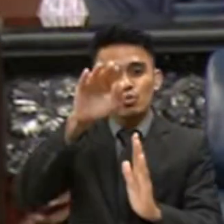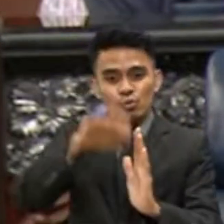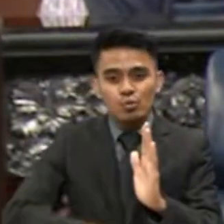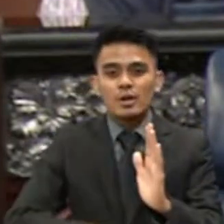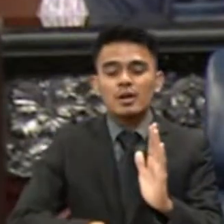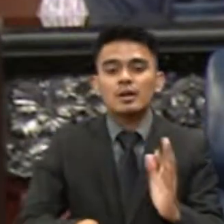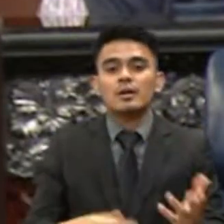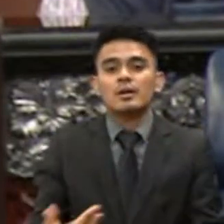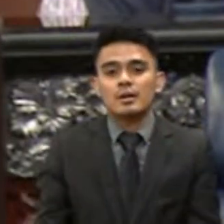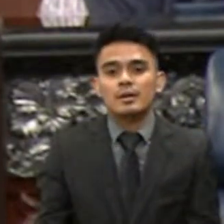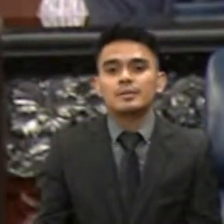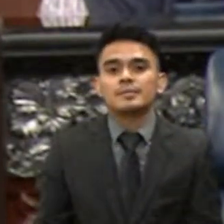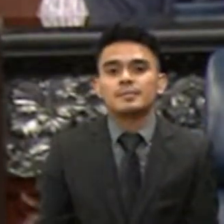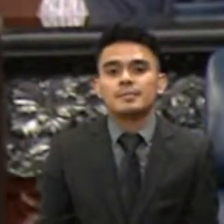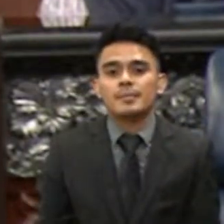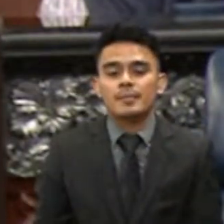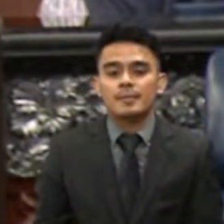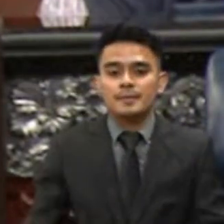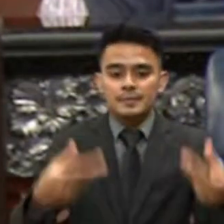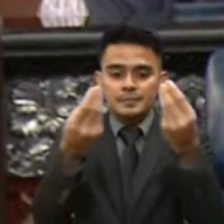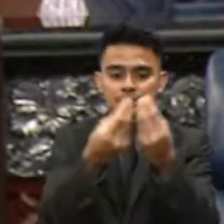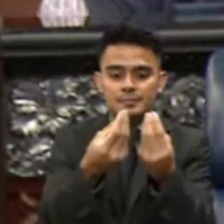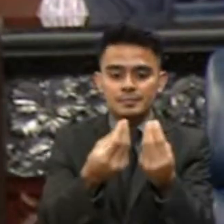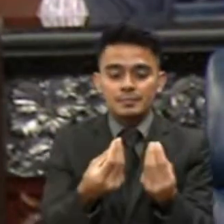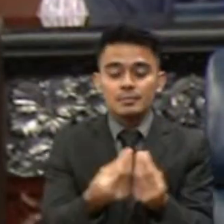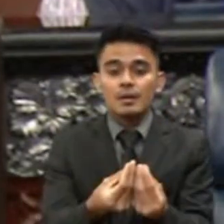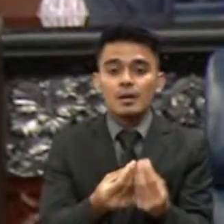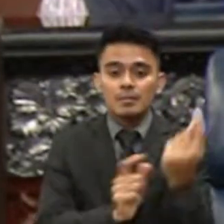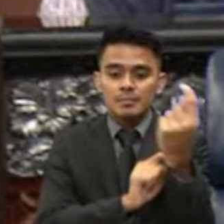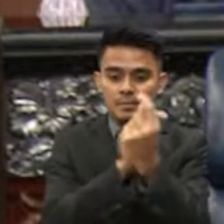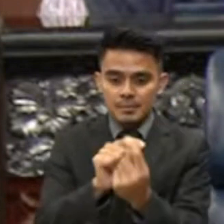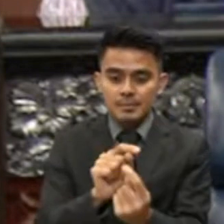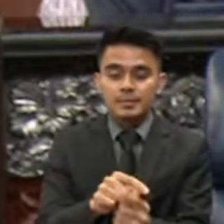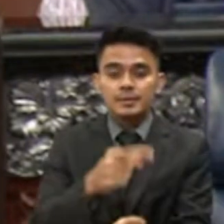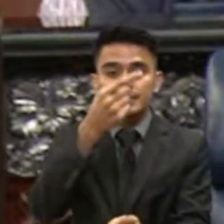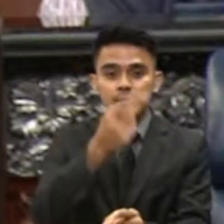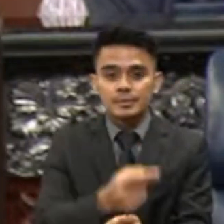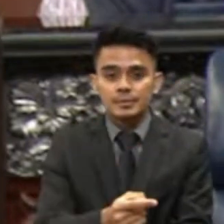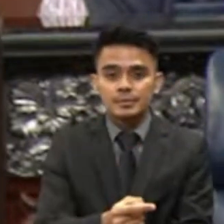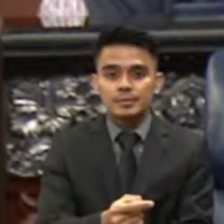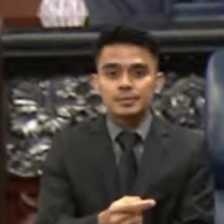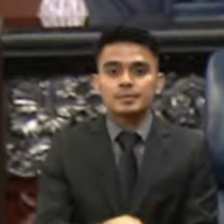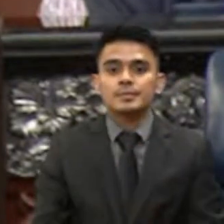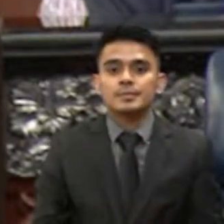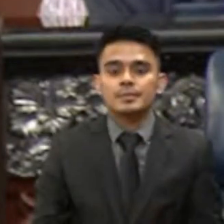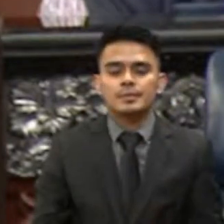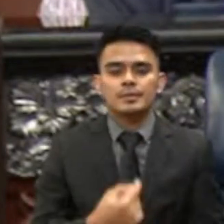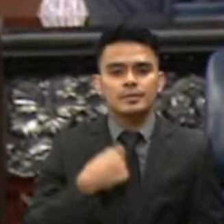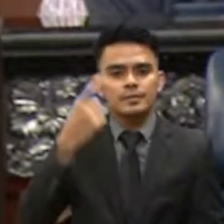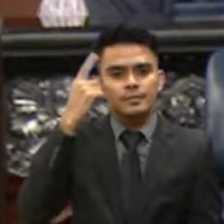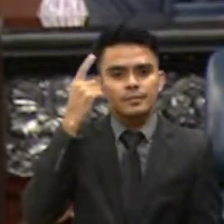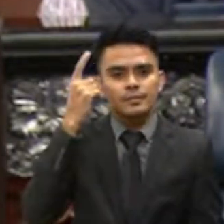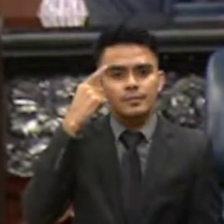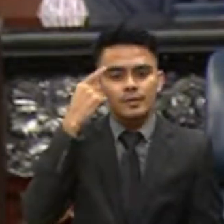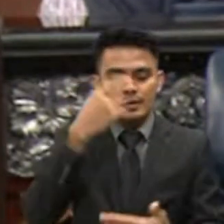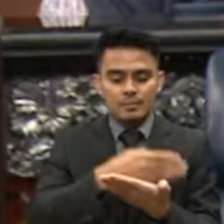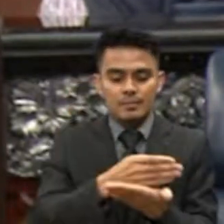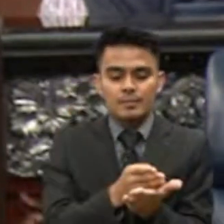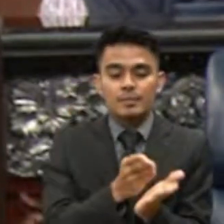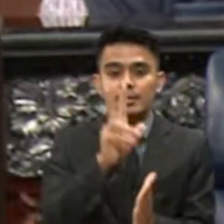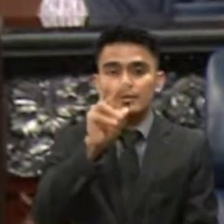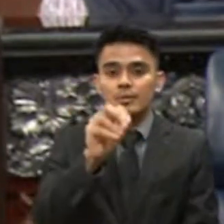Jadi ini angka-angka yang tepat dan benar dan saya kira dalam budget